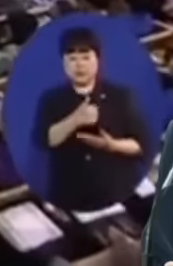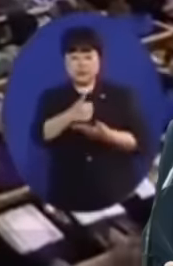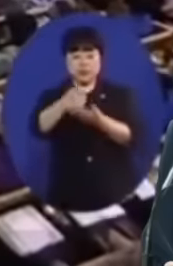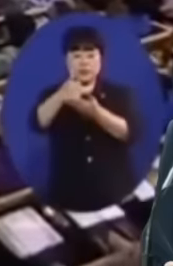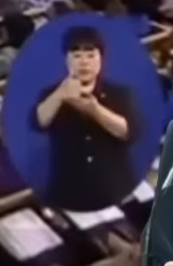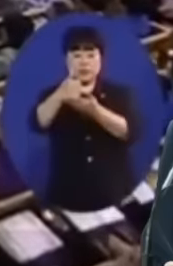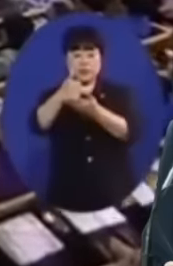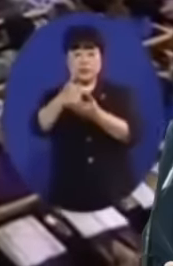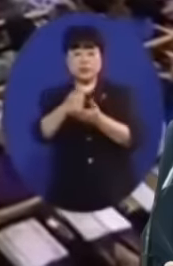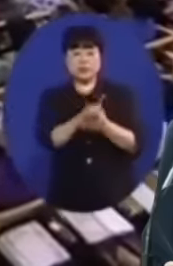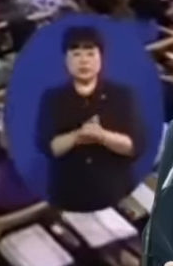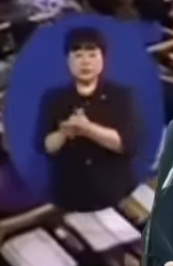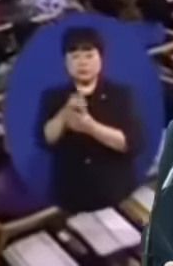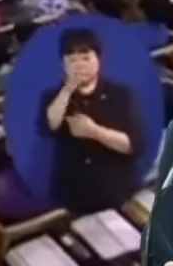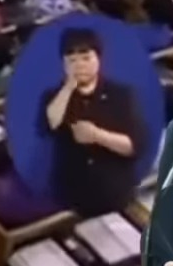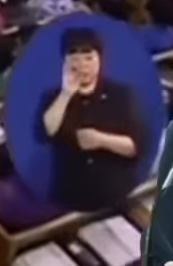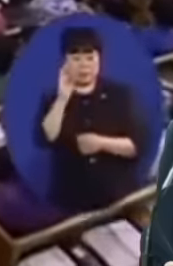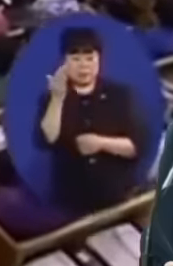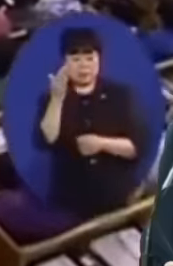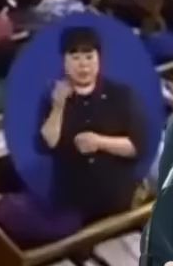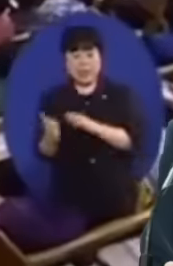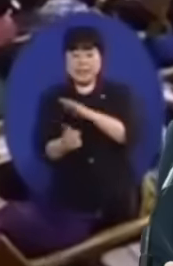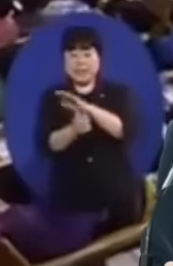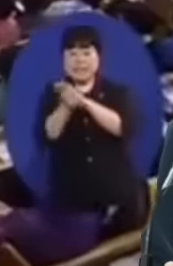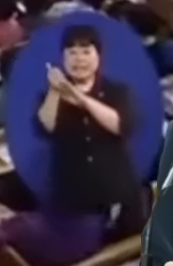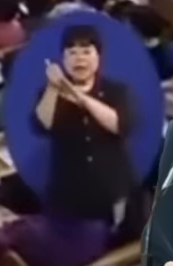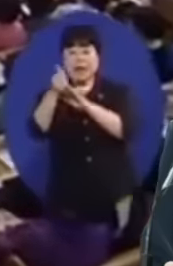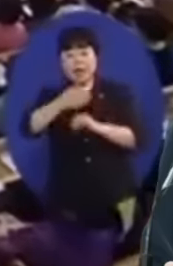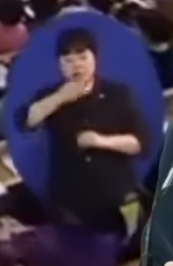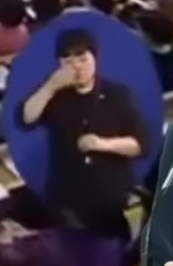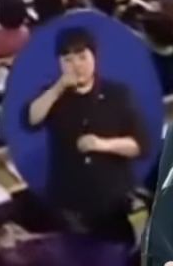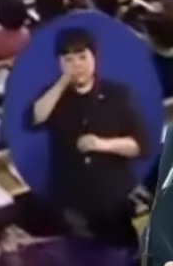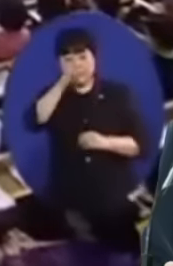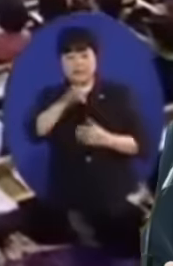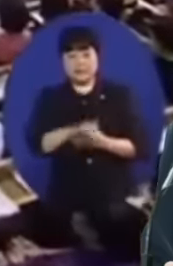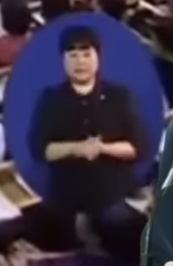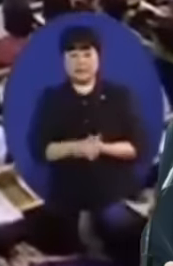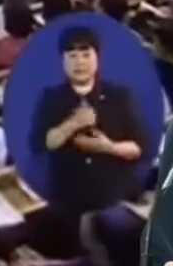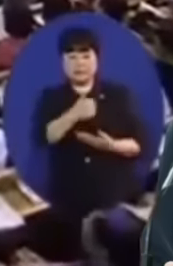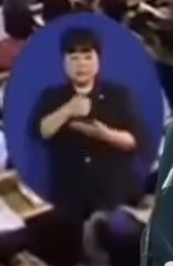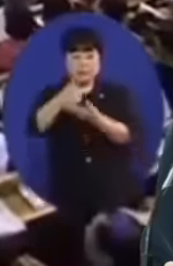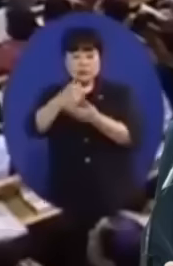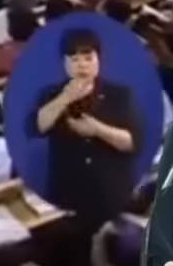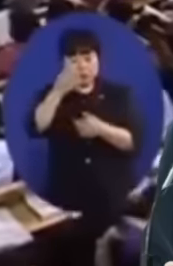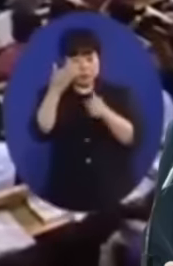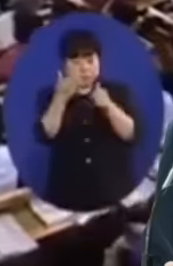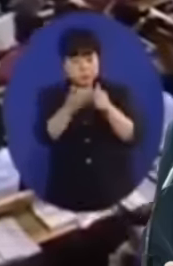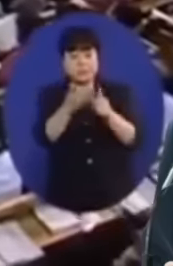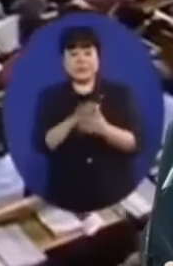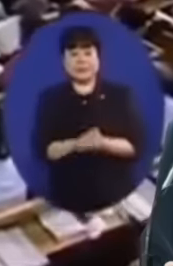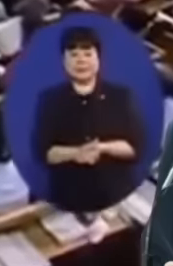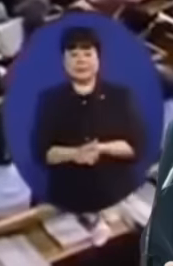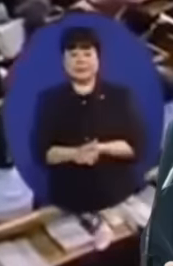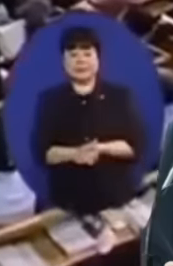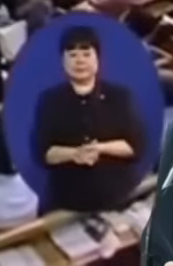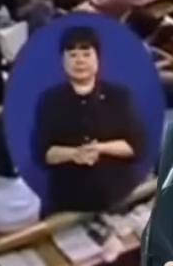주님이 우리 친구로서 같이 있으면 희망, 즉 꿈을 갖게 되는 것입니다. 주님은 꿈을 주는 하나님인 것입니다.